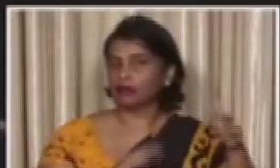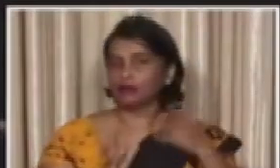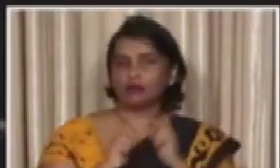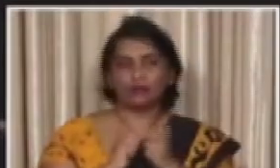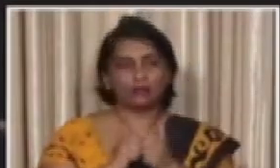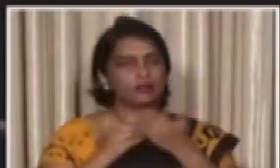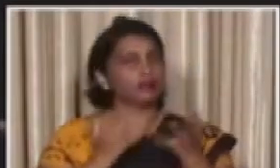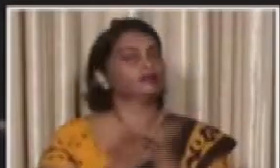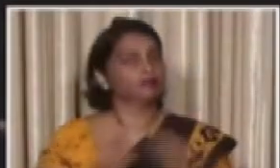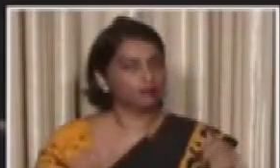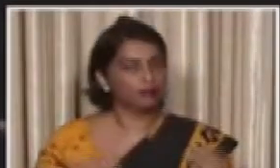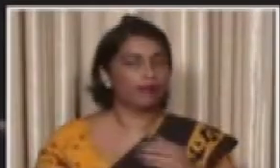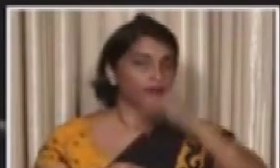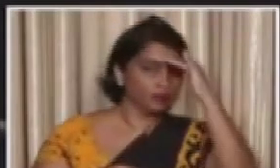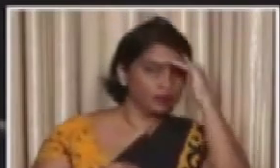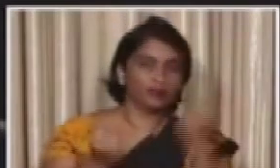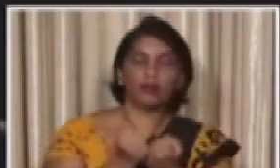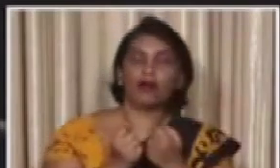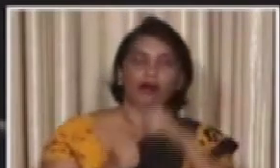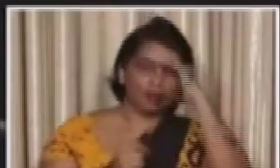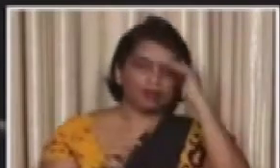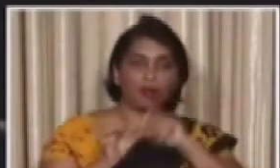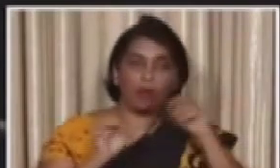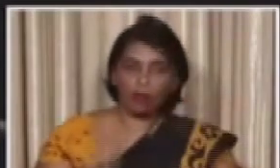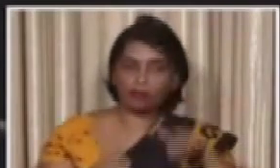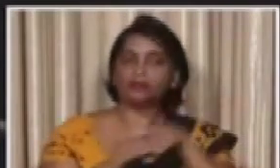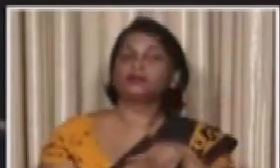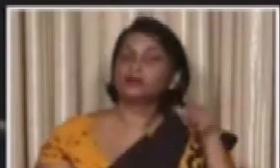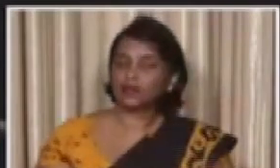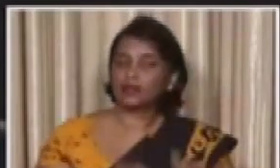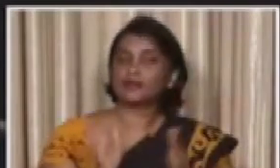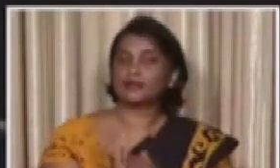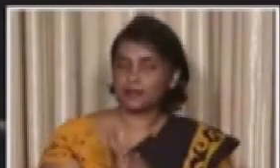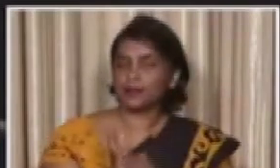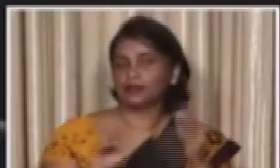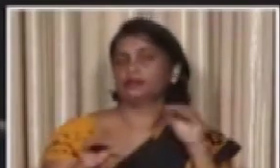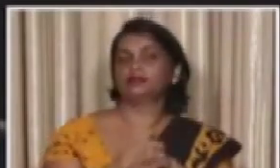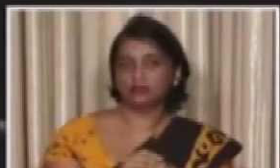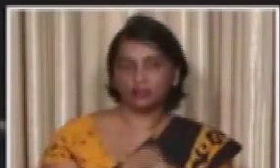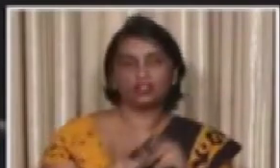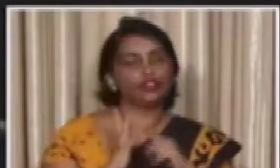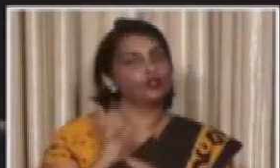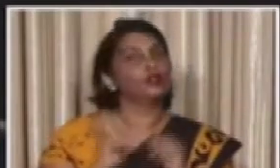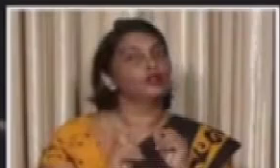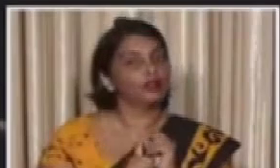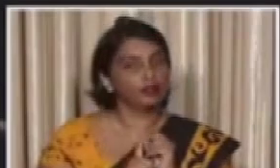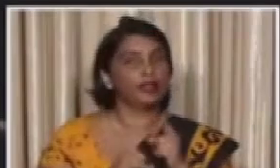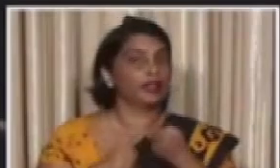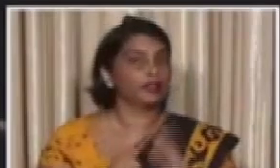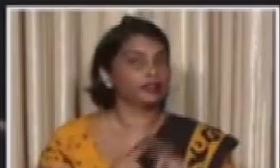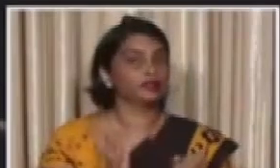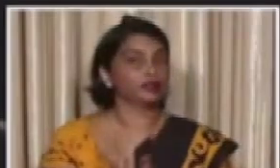අර්බුදයේ මගහැරීමට නායකත්ව මණ්ඩලයක් පත් කළ අතර එහි සමාජිකාවක් බවට එක්සත් ජාතික පක්ෂ කෘත්‍යාදී